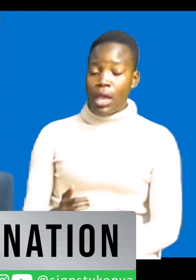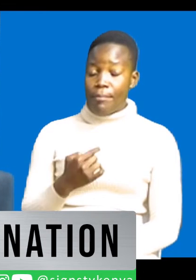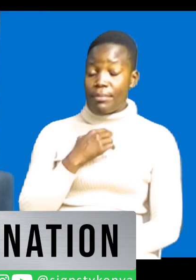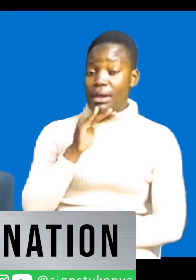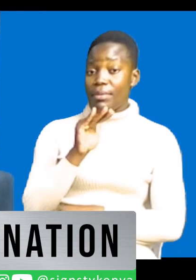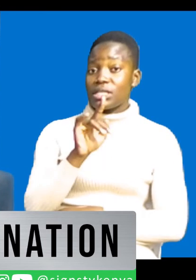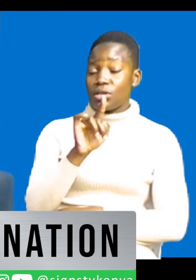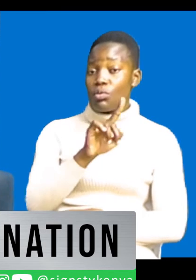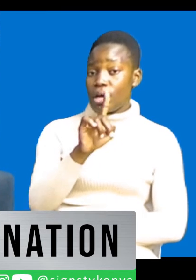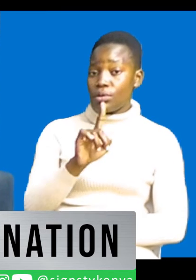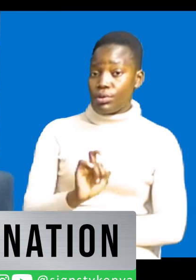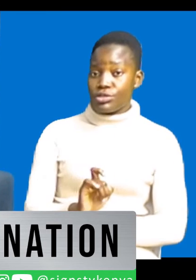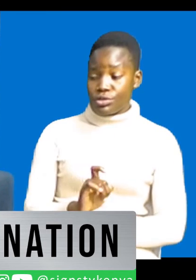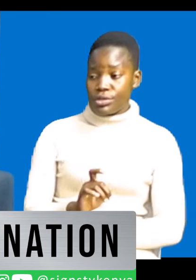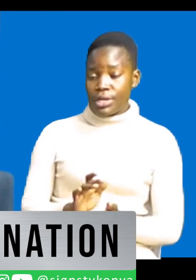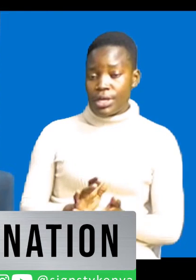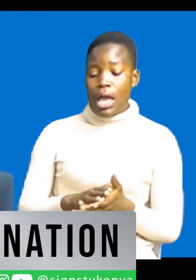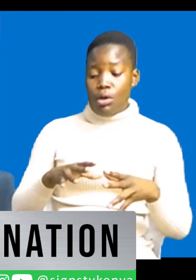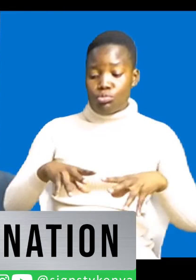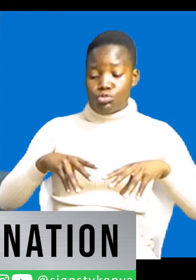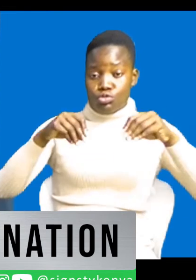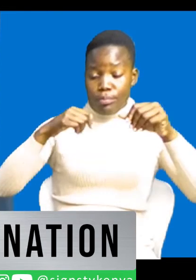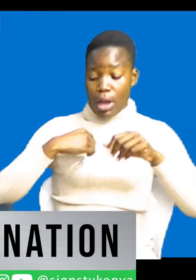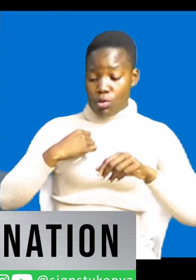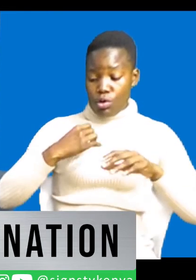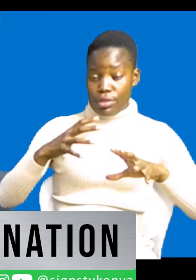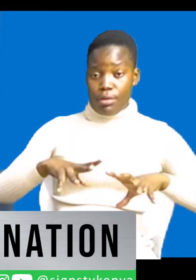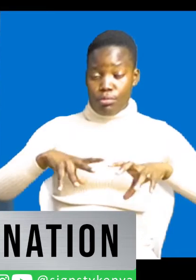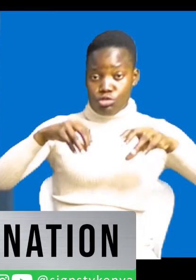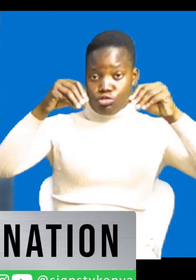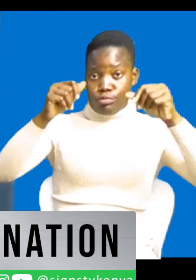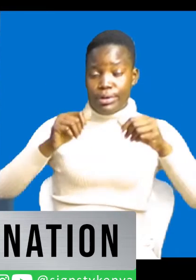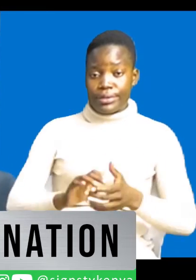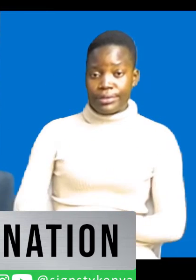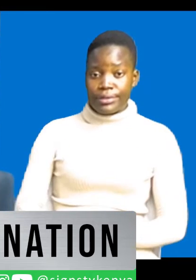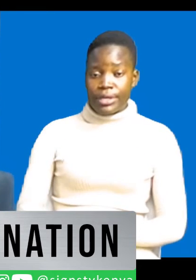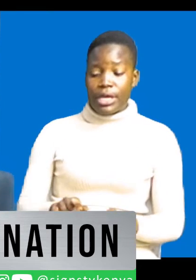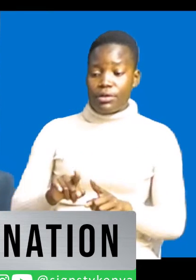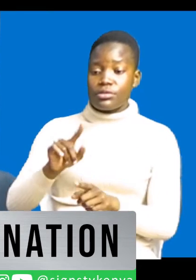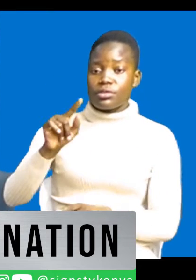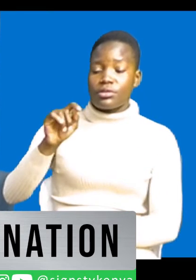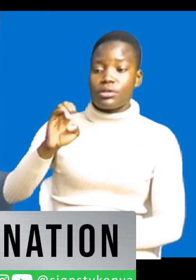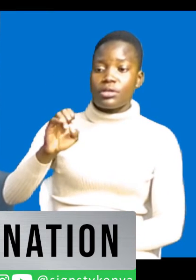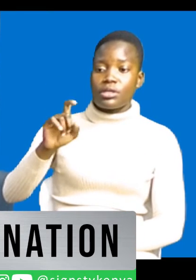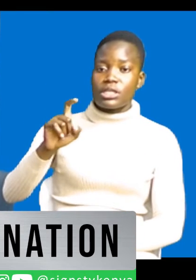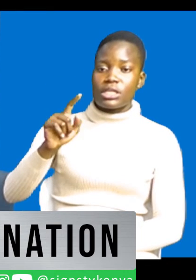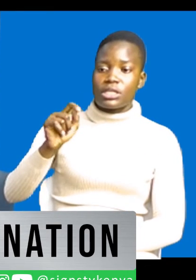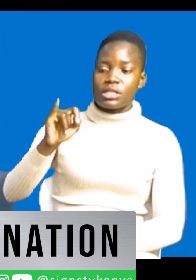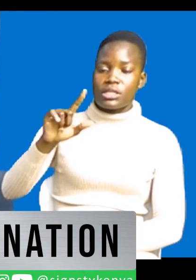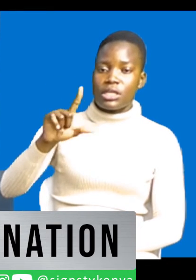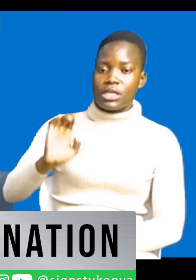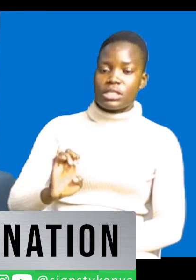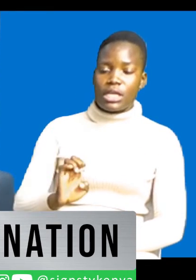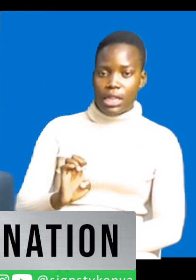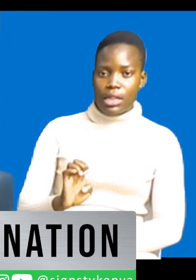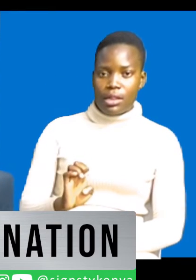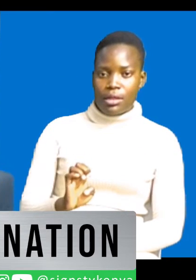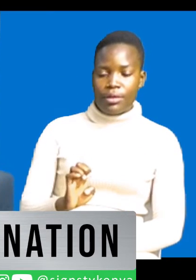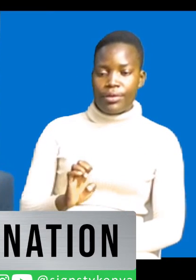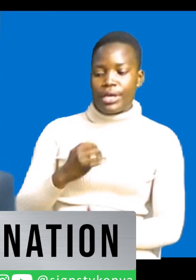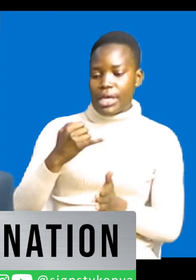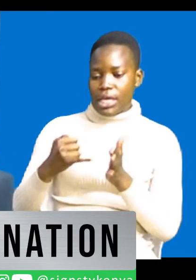moja. Hii mtumba, I mean textile industry. Ukianzia chain ya textile